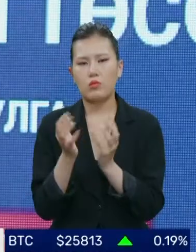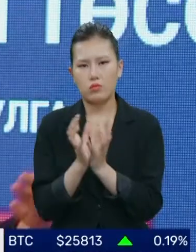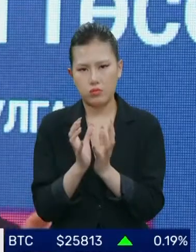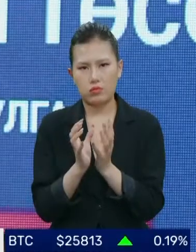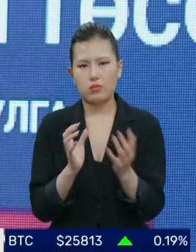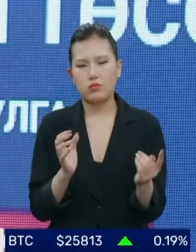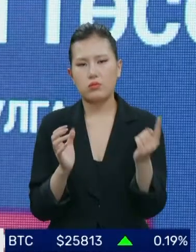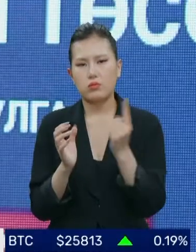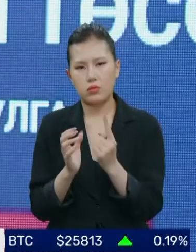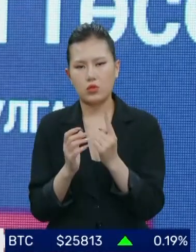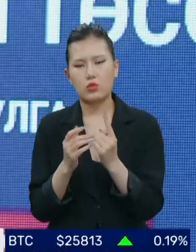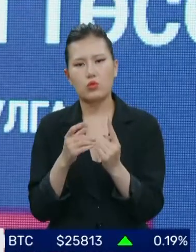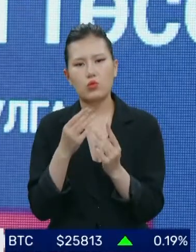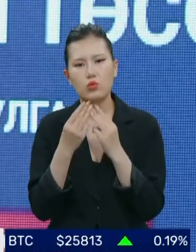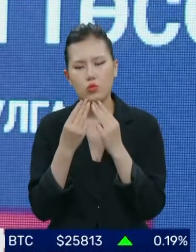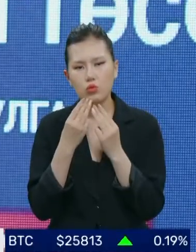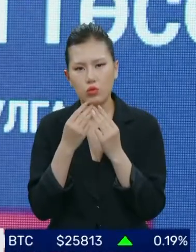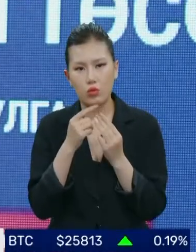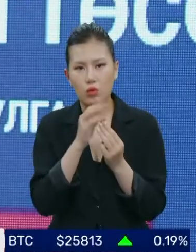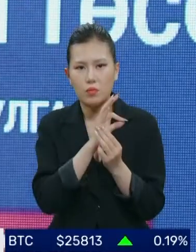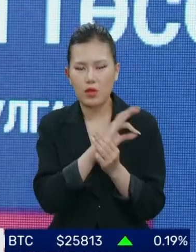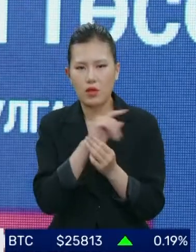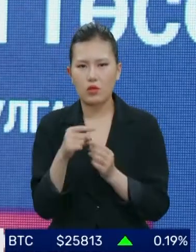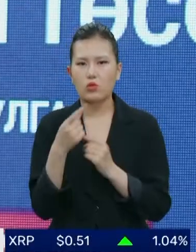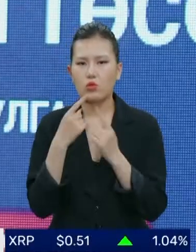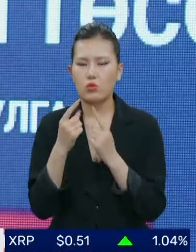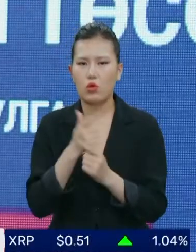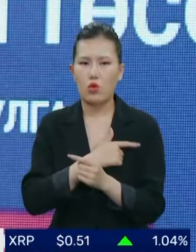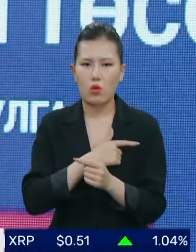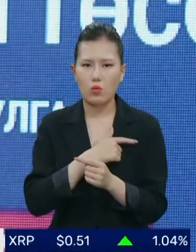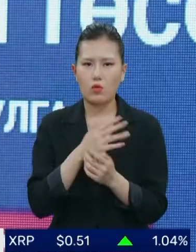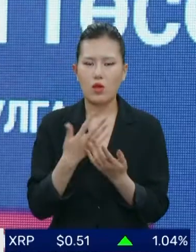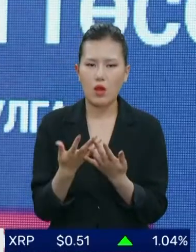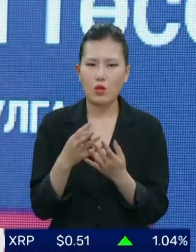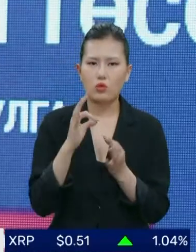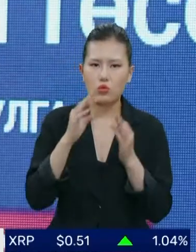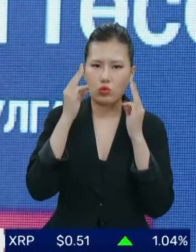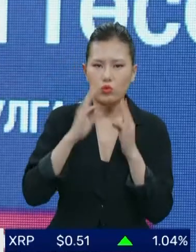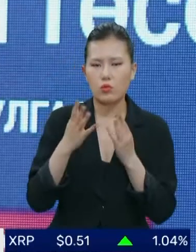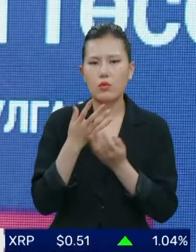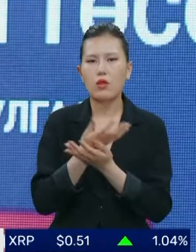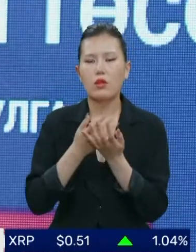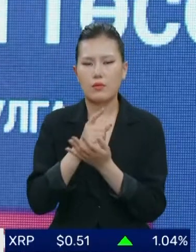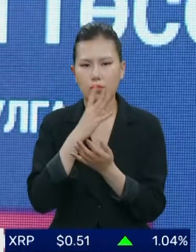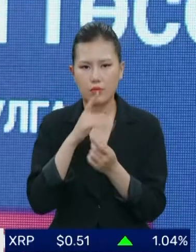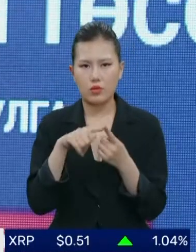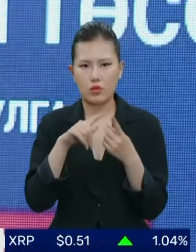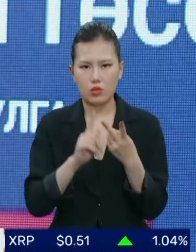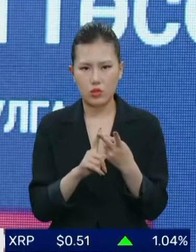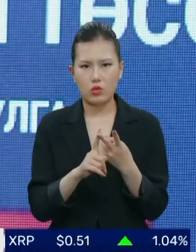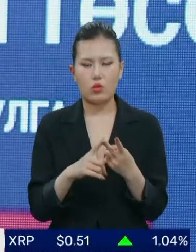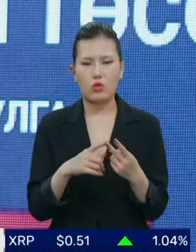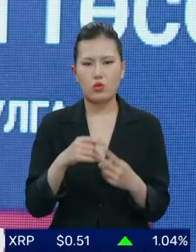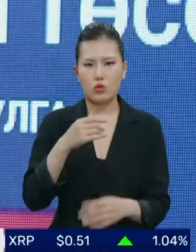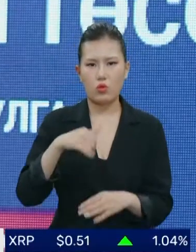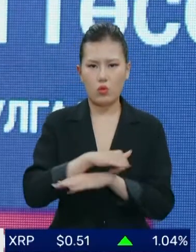одоо ямар байх вэ гэдэг нь гомдлын шийдвэрлэх чиглэлээр одоо төрийн байгууллага анхаарал ажиллахын процессыг бүрдүүлж байна. Хоёрт бол энэ төрийн байгууллагын хууль